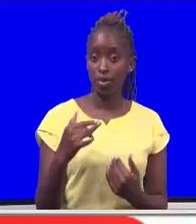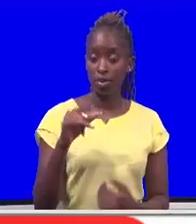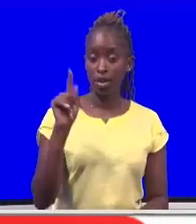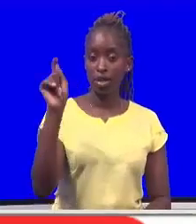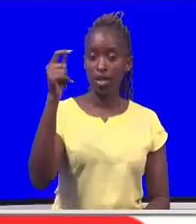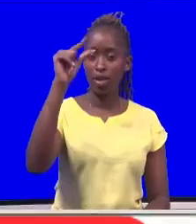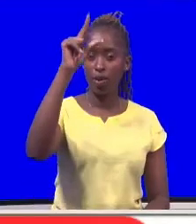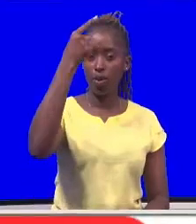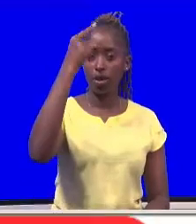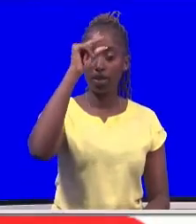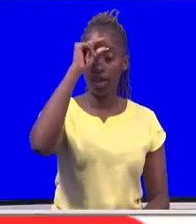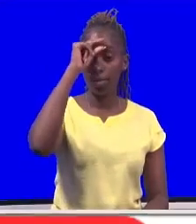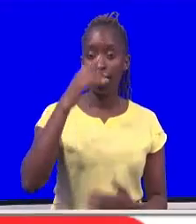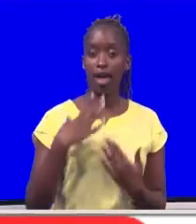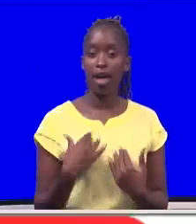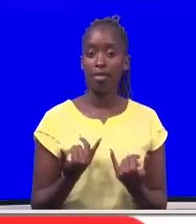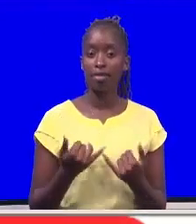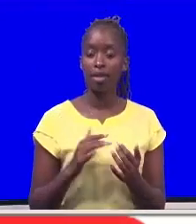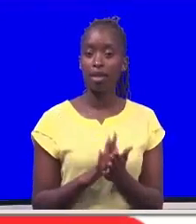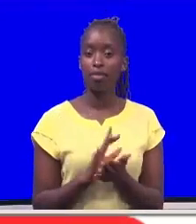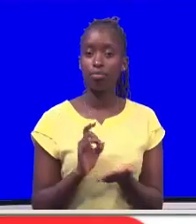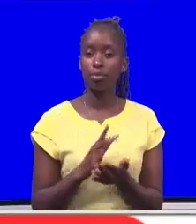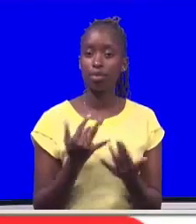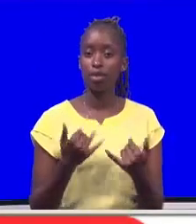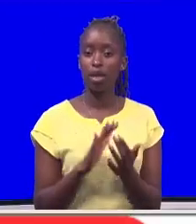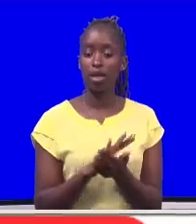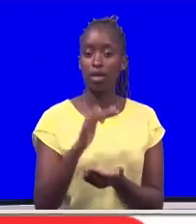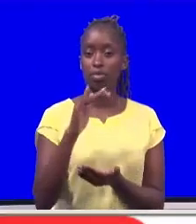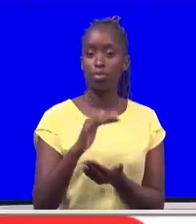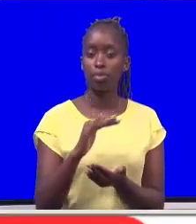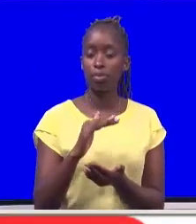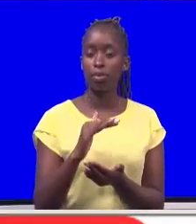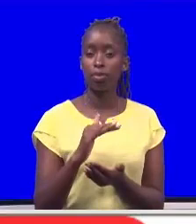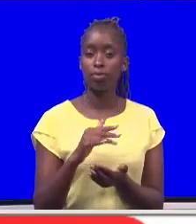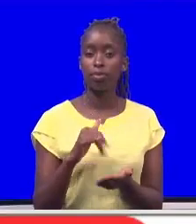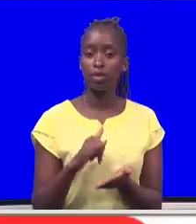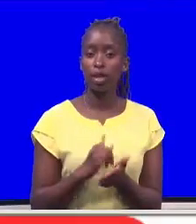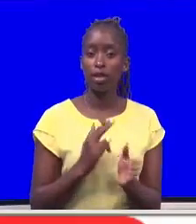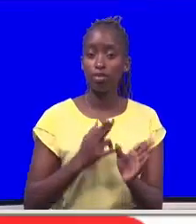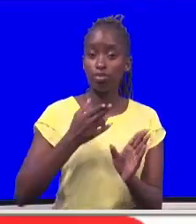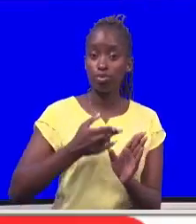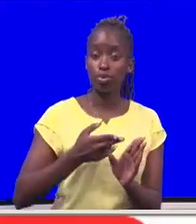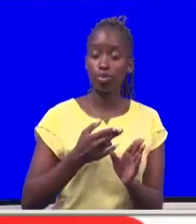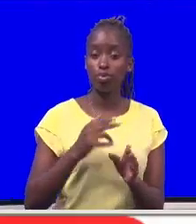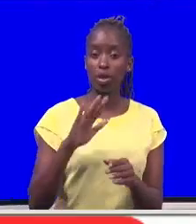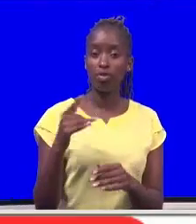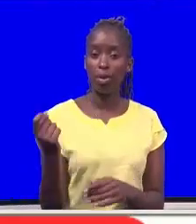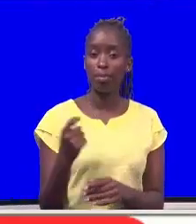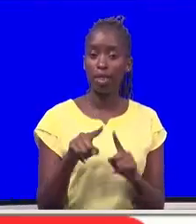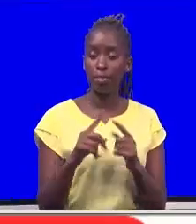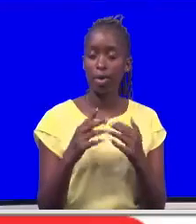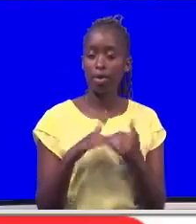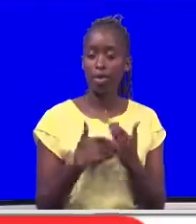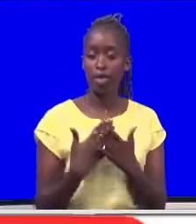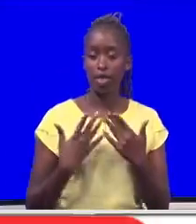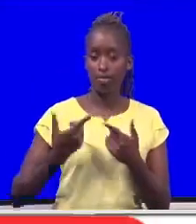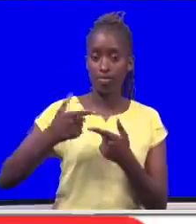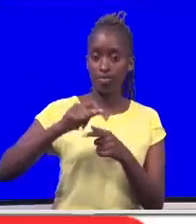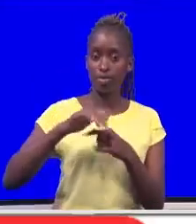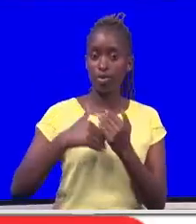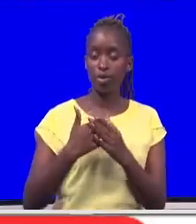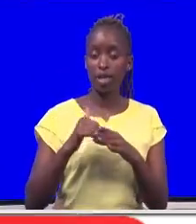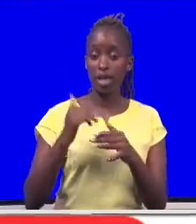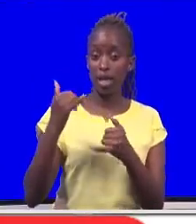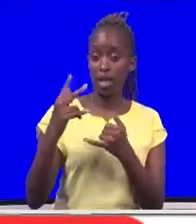imepiga hatua katika kupunguza gharama ya mafuta kila mwezi, ikiwa ni faraja kwa watumiaji, kwani ongezeko la gharama za maisha katika miaka